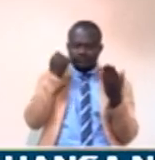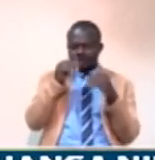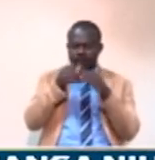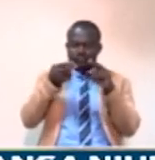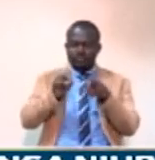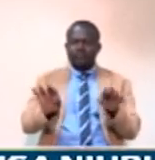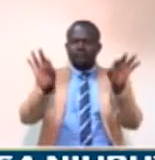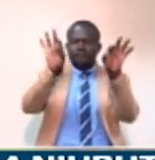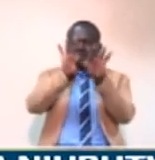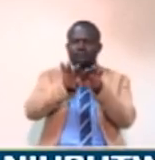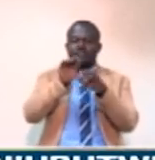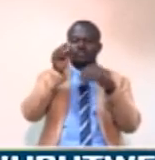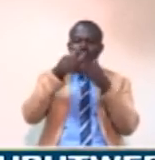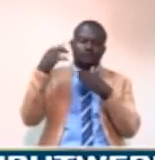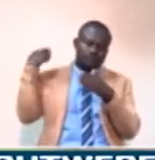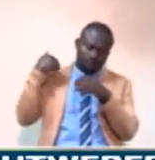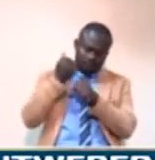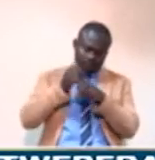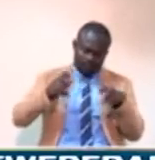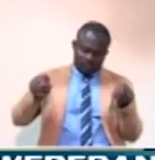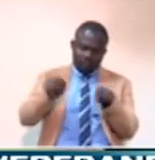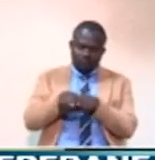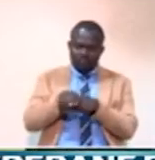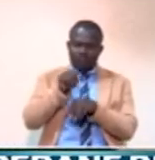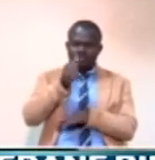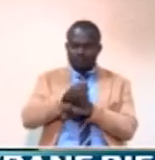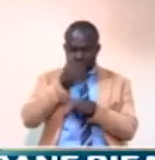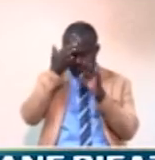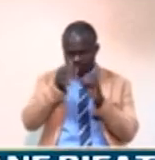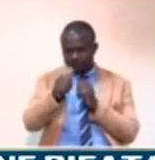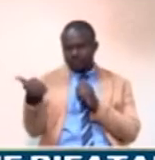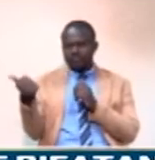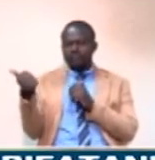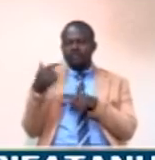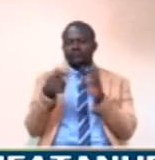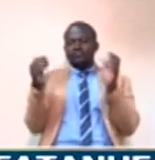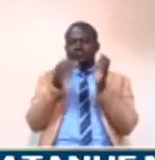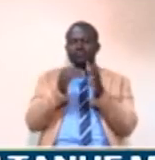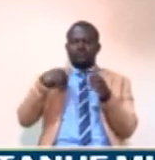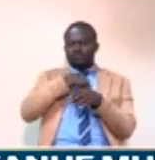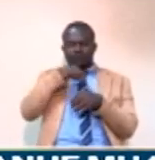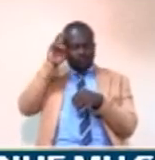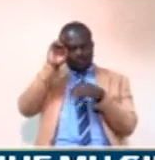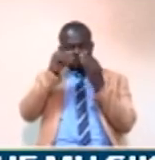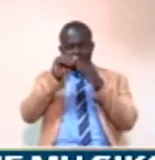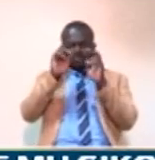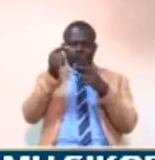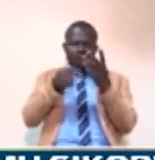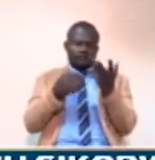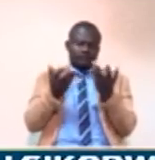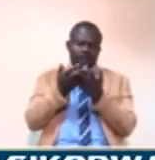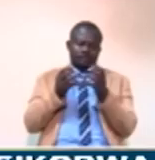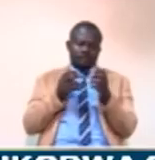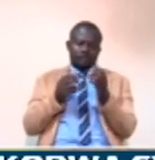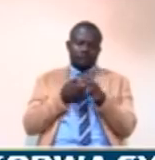bibaye ngombwa inzego zishinzwe zisuzuma ishobora nayo gufatirwa izindi ngamba. Kandi numva yuko ari ibintu bijyanye n'amasaha